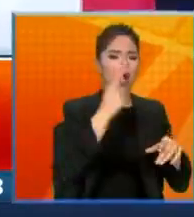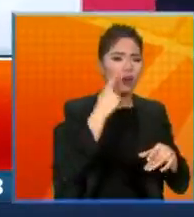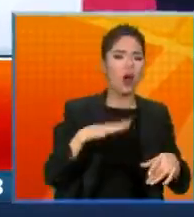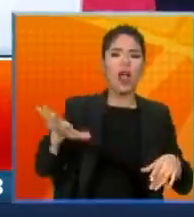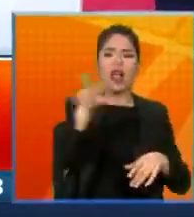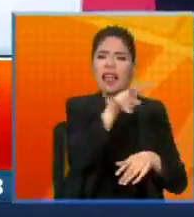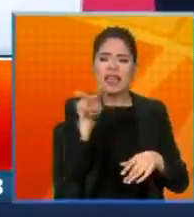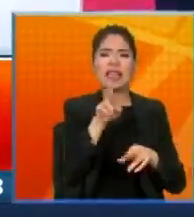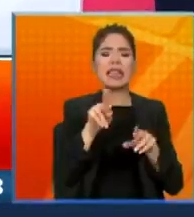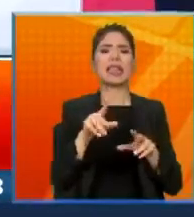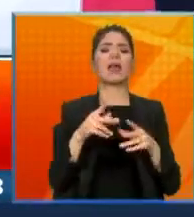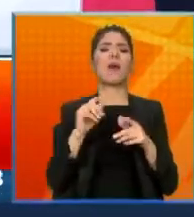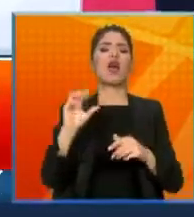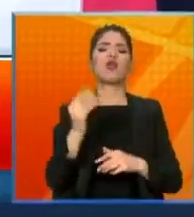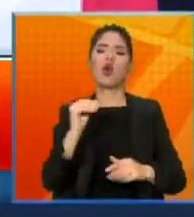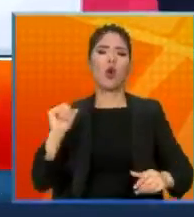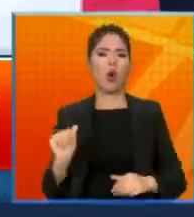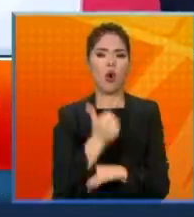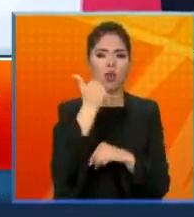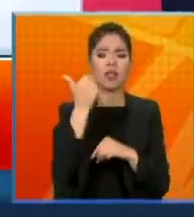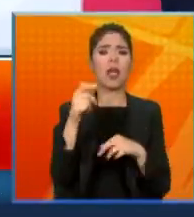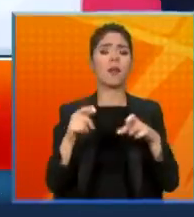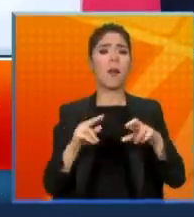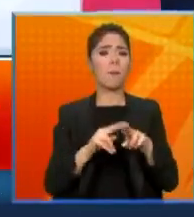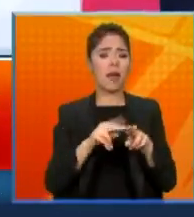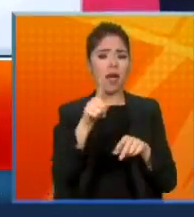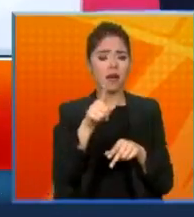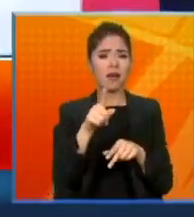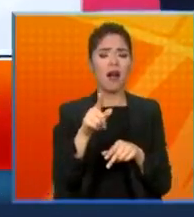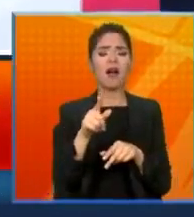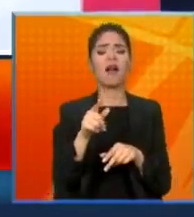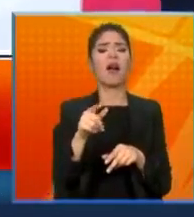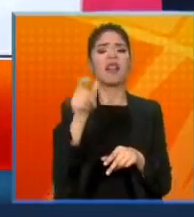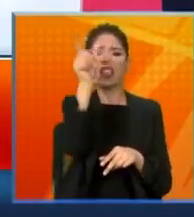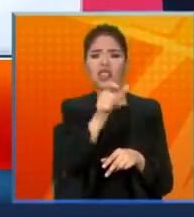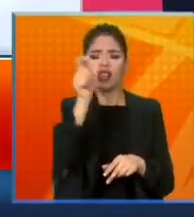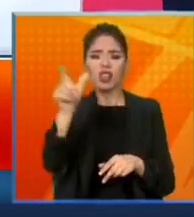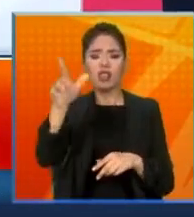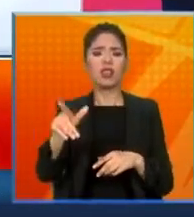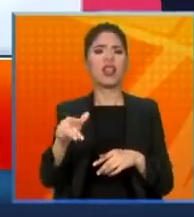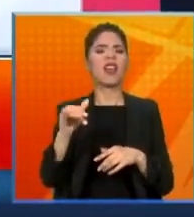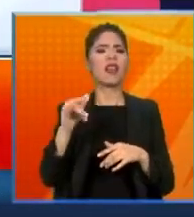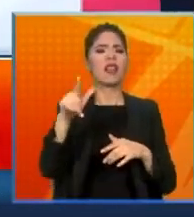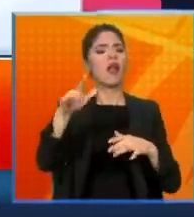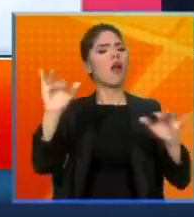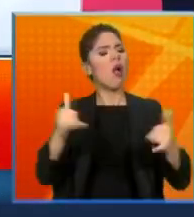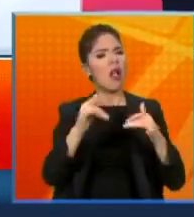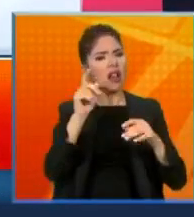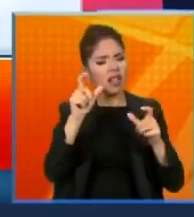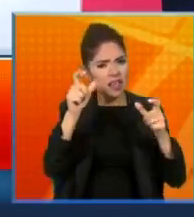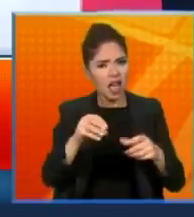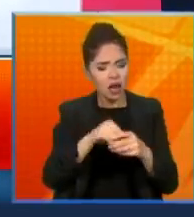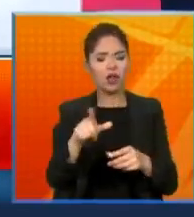dönem PKK'lı canilerin cirit attığı bölgelerde Allah hamdolsun şimdi huzur